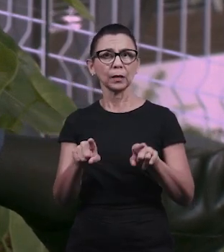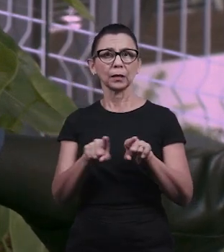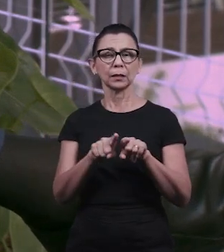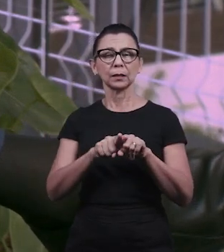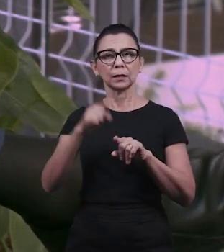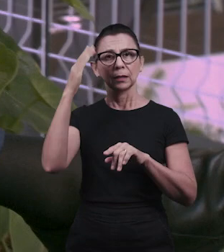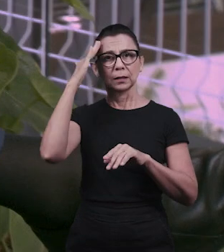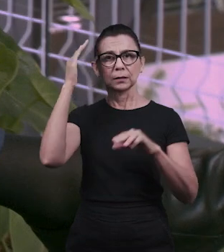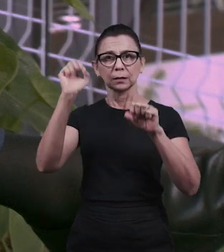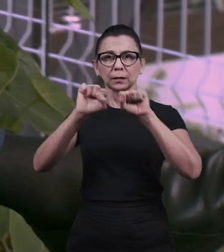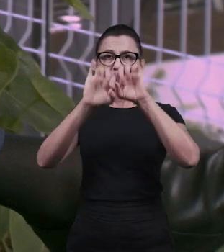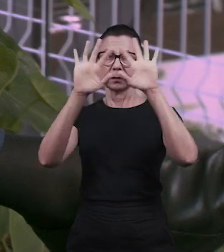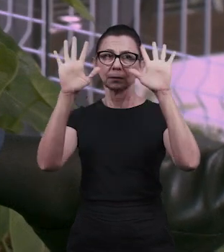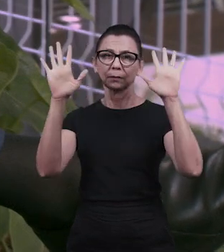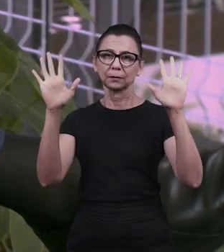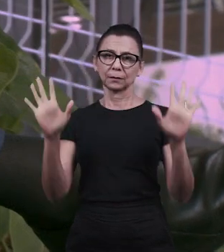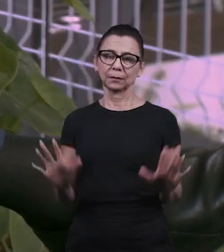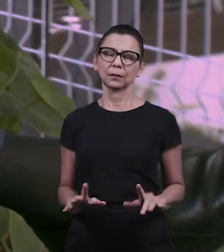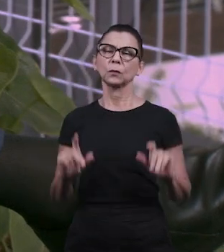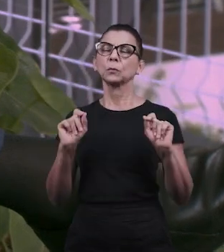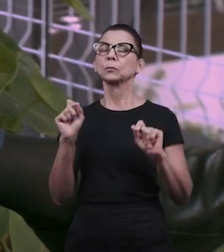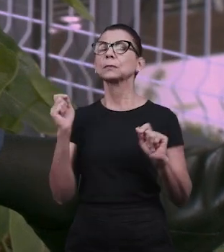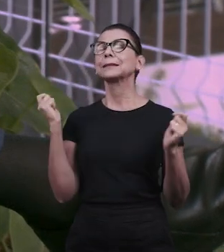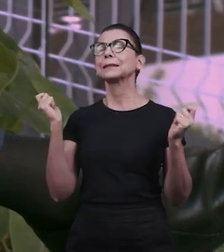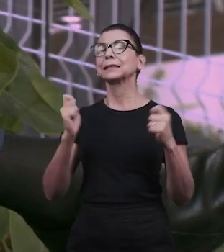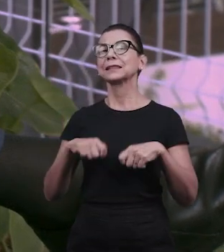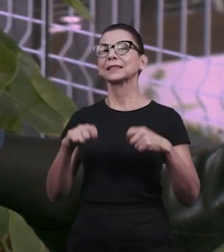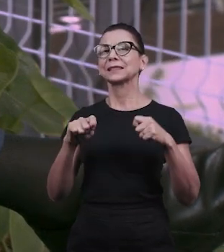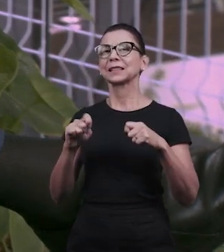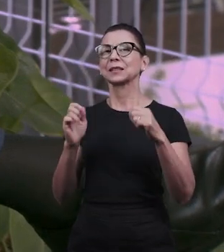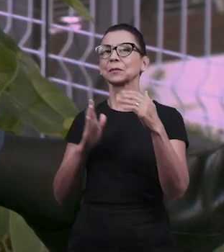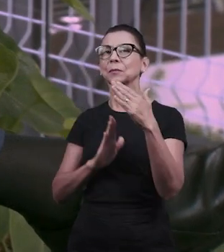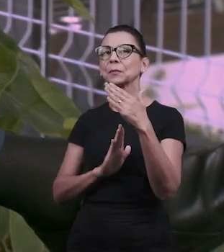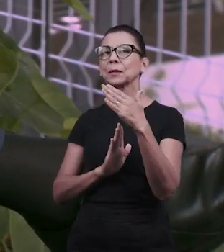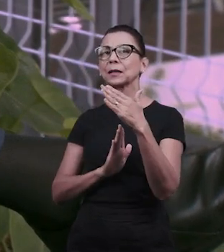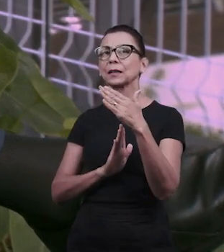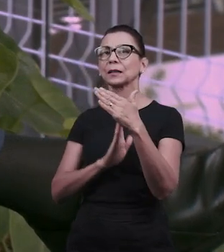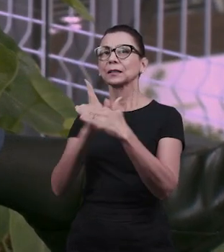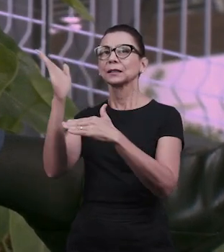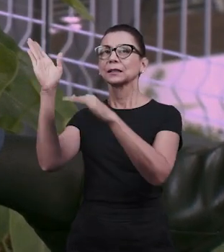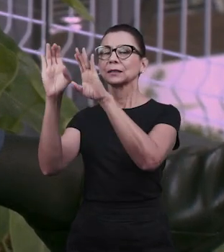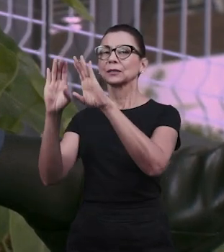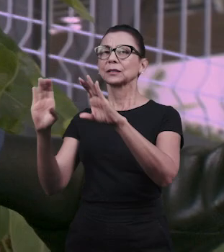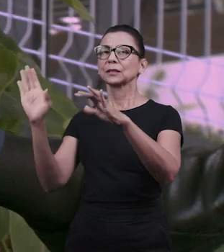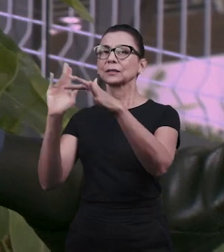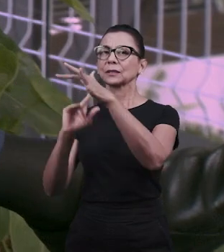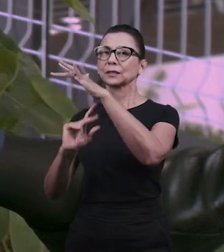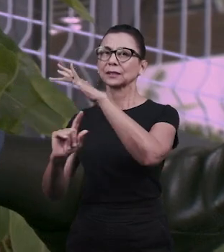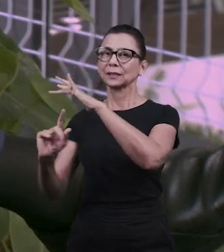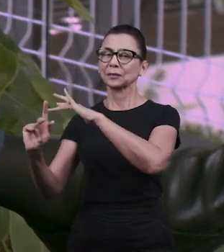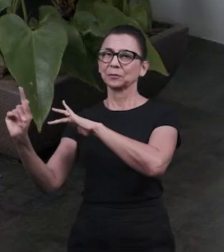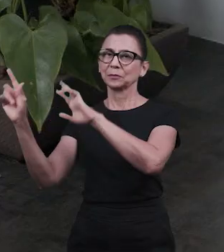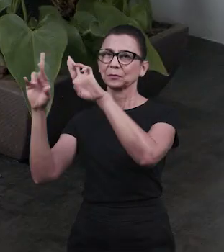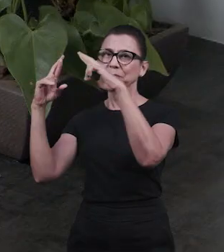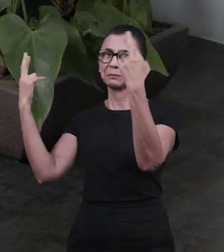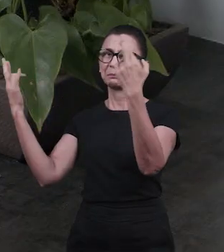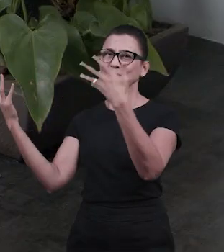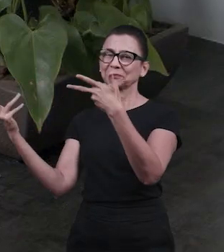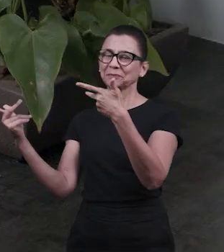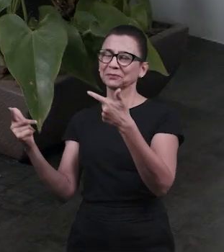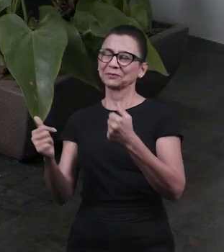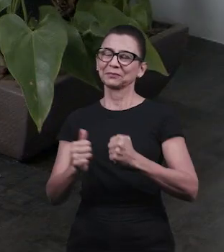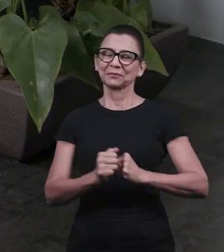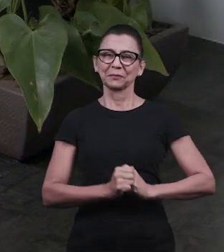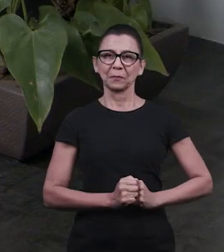слушаем сегодня, могли четко и ясно понять, что нам важно, что нам нужно, чтобы войти и жить в Царстве Небесном, в